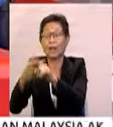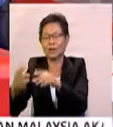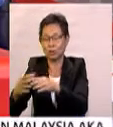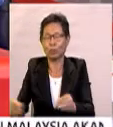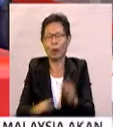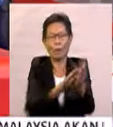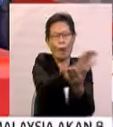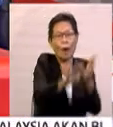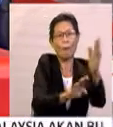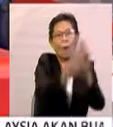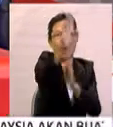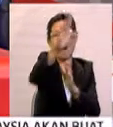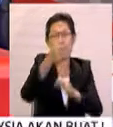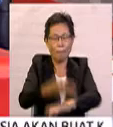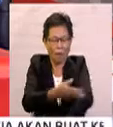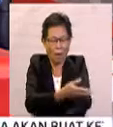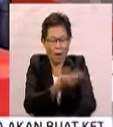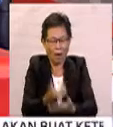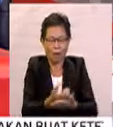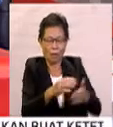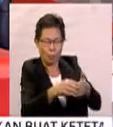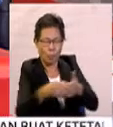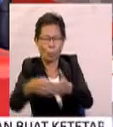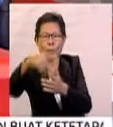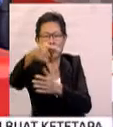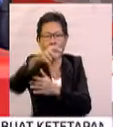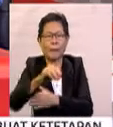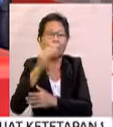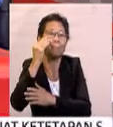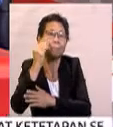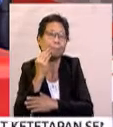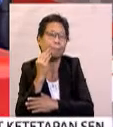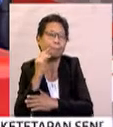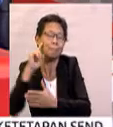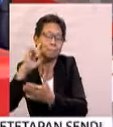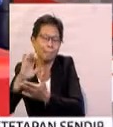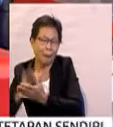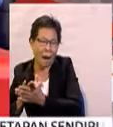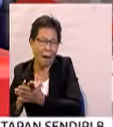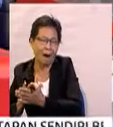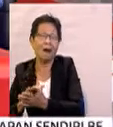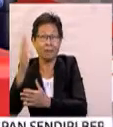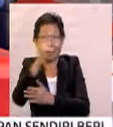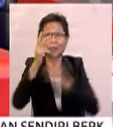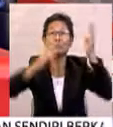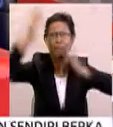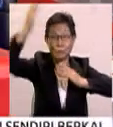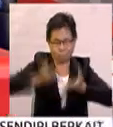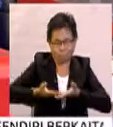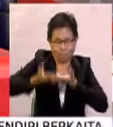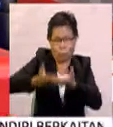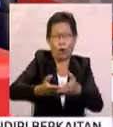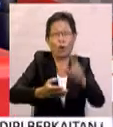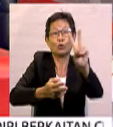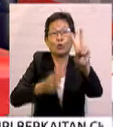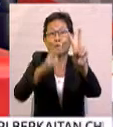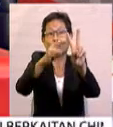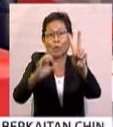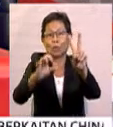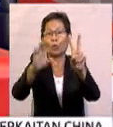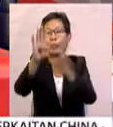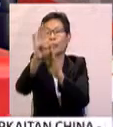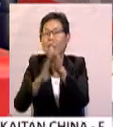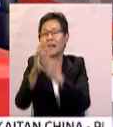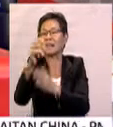pelan pembangunan pemulihan ekonomi negara di bawah kepimpinan Perdana Menteri Tun Dr mahathir Mohamad jelasnya kerajaan Malaysia menawarkan 200